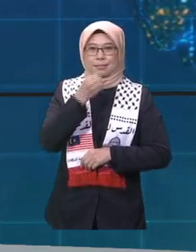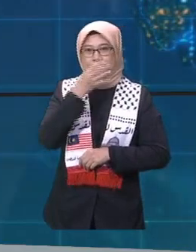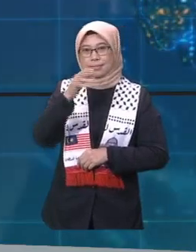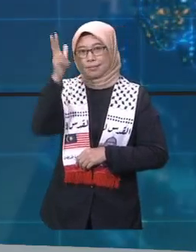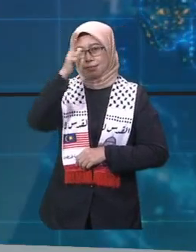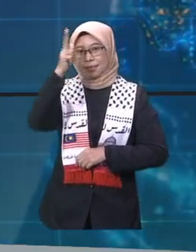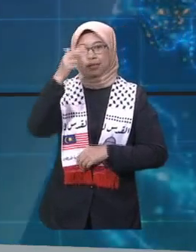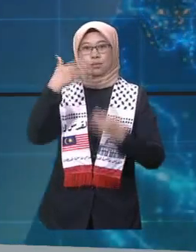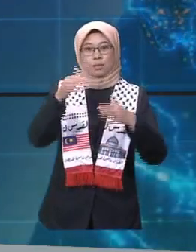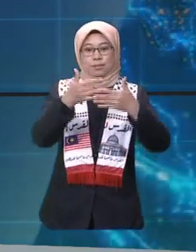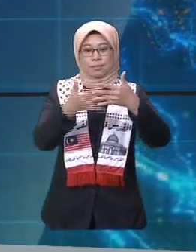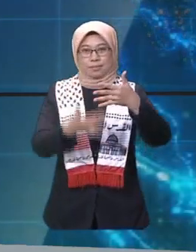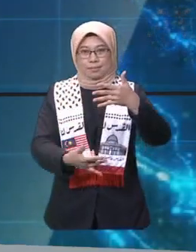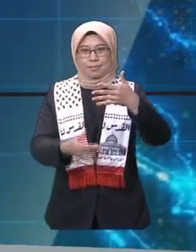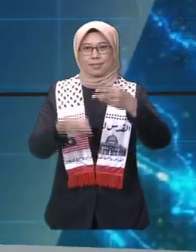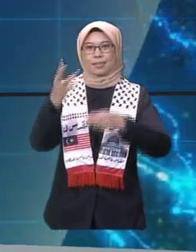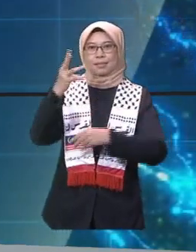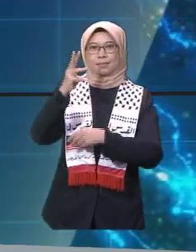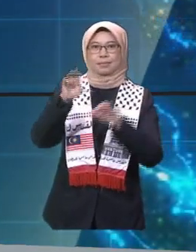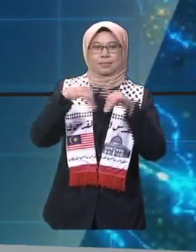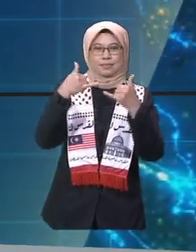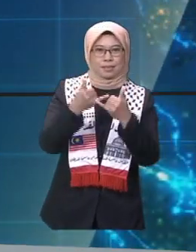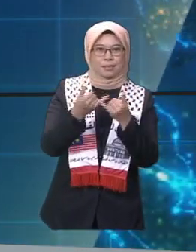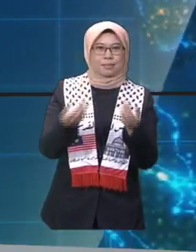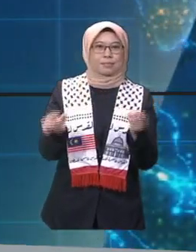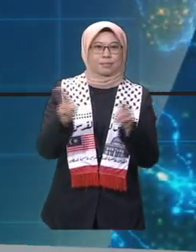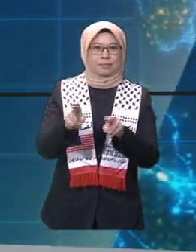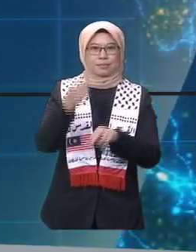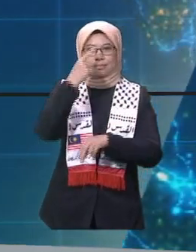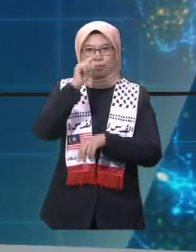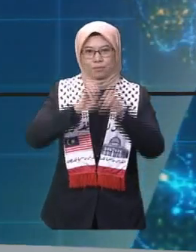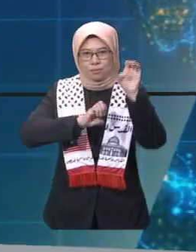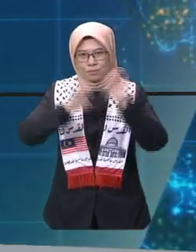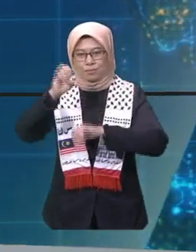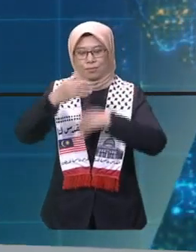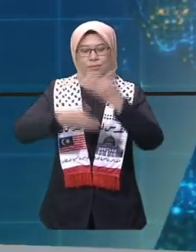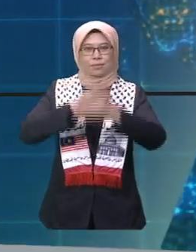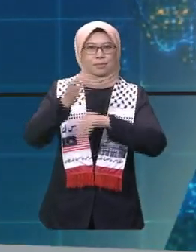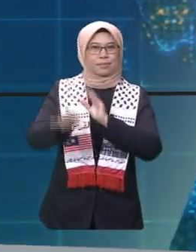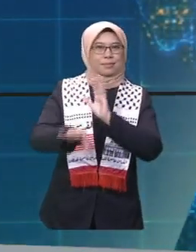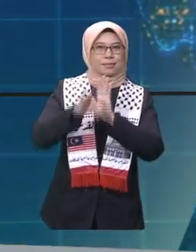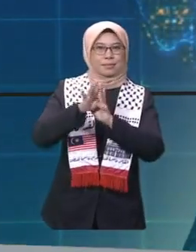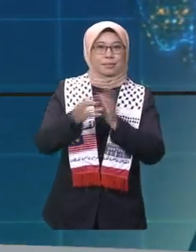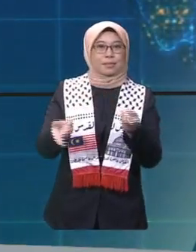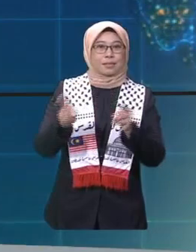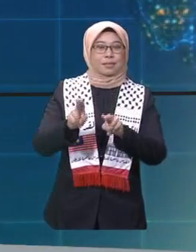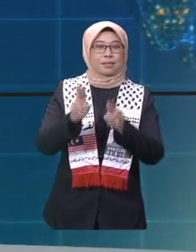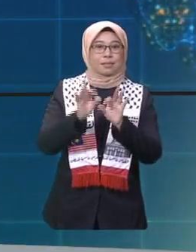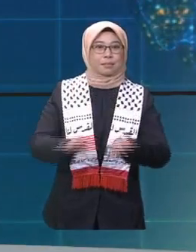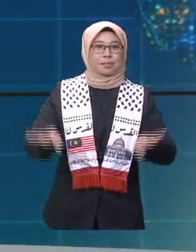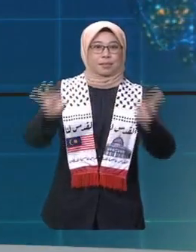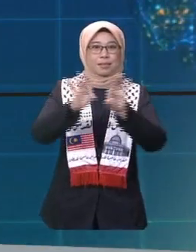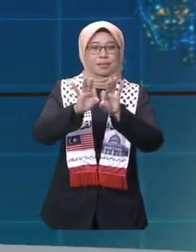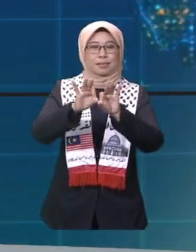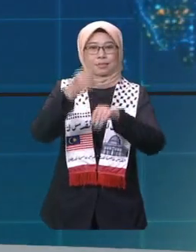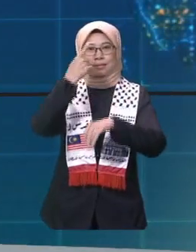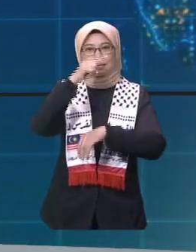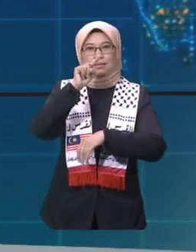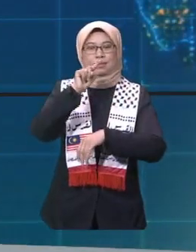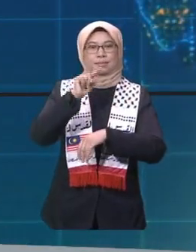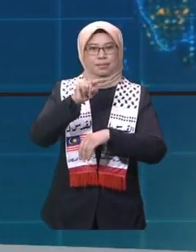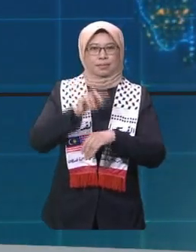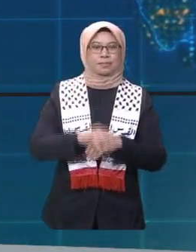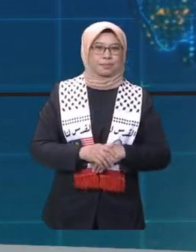berkata kerajaan sudah menyenarai pendek 16 syarikat kontraktor untuk dinilai serta proses lantikan kontraktor utama